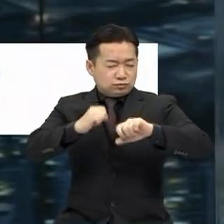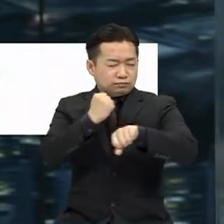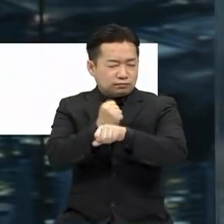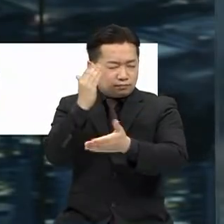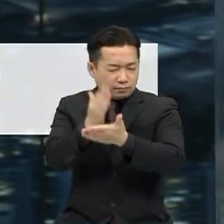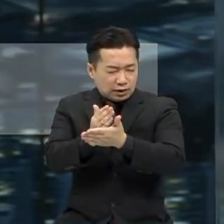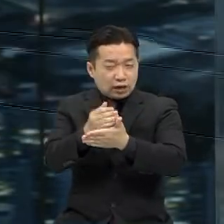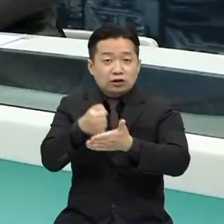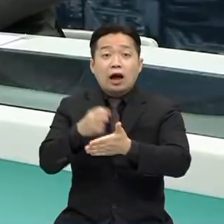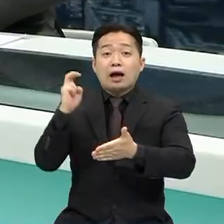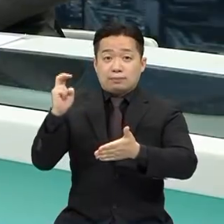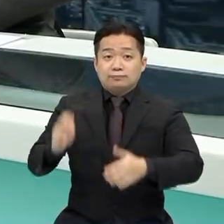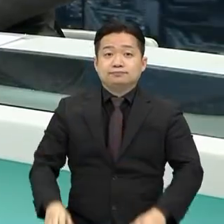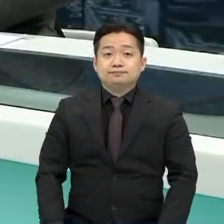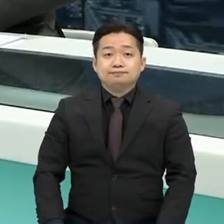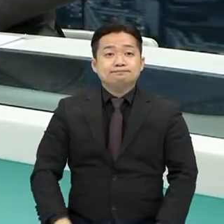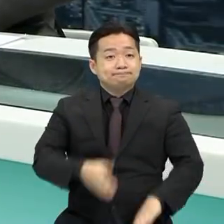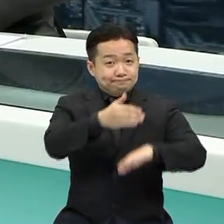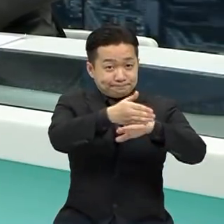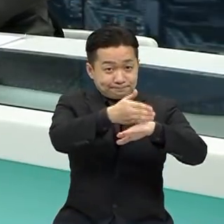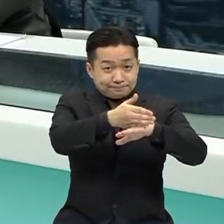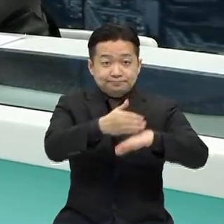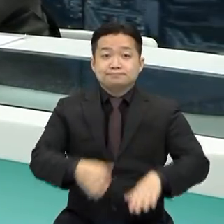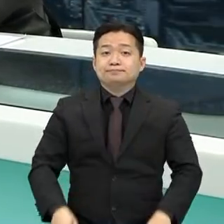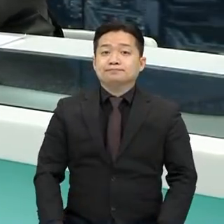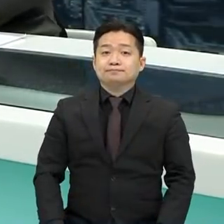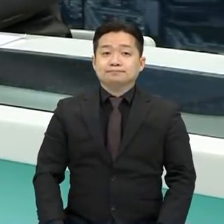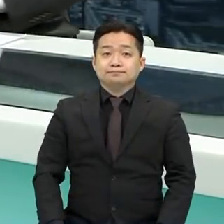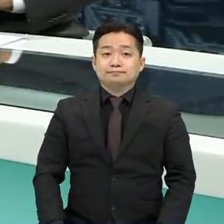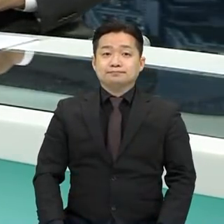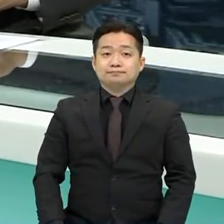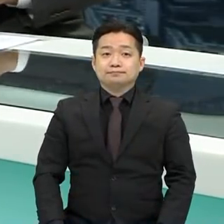전망입니다 네 알겠습니다 정치 북 2명에게 자였습니다